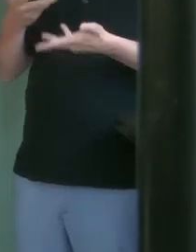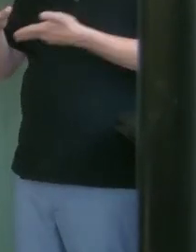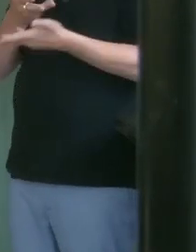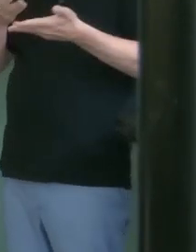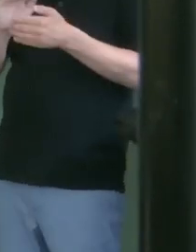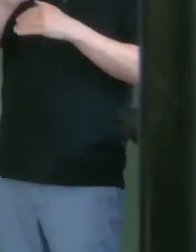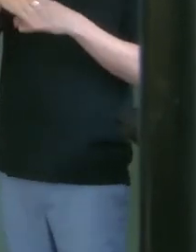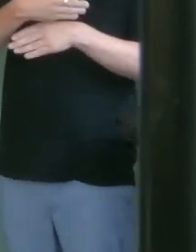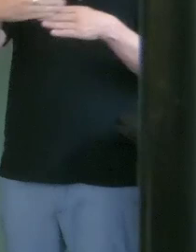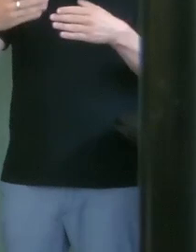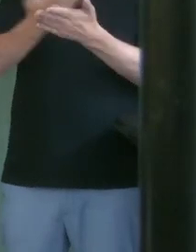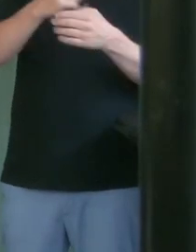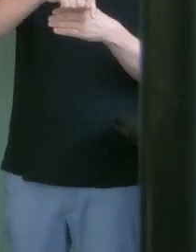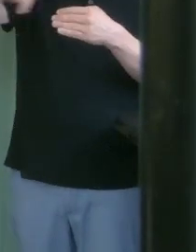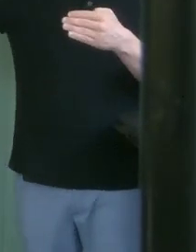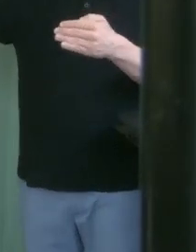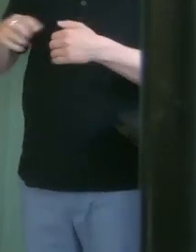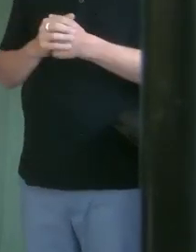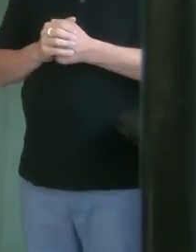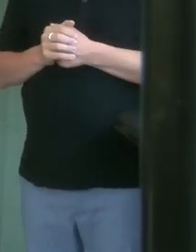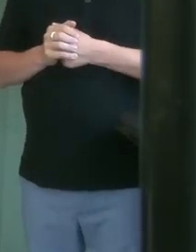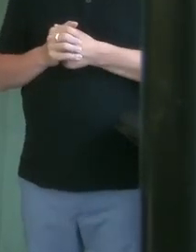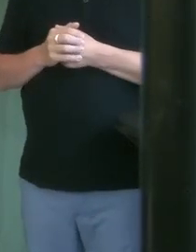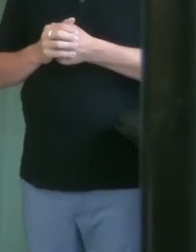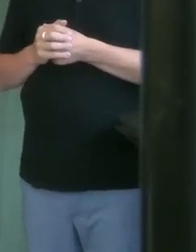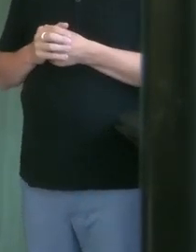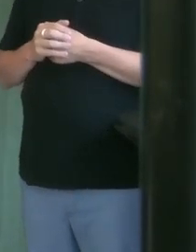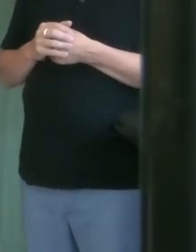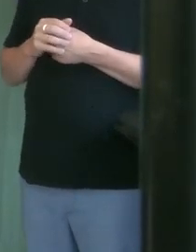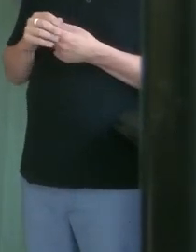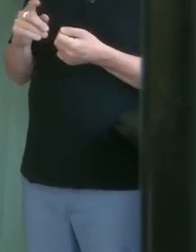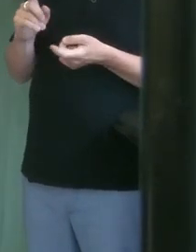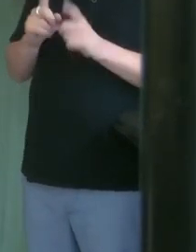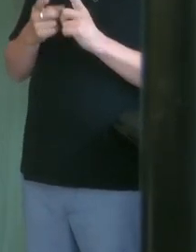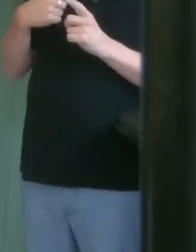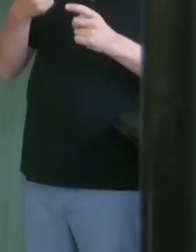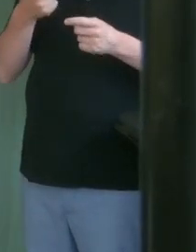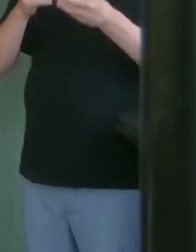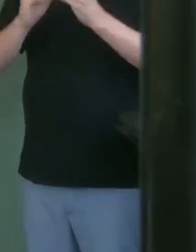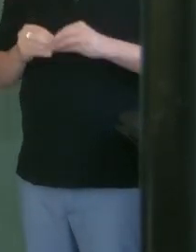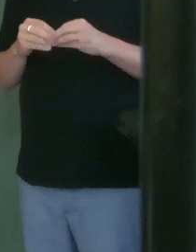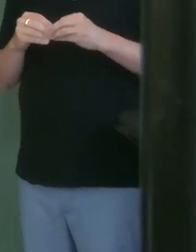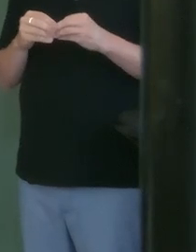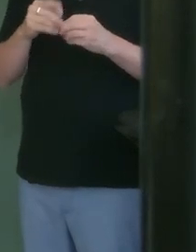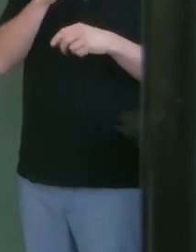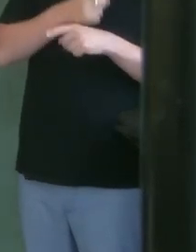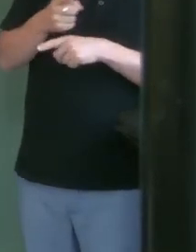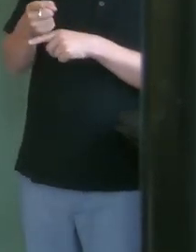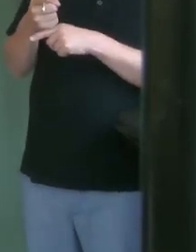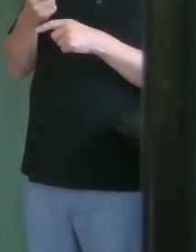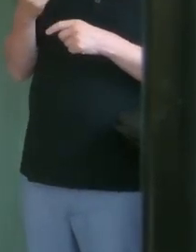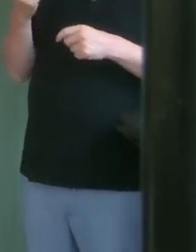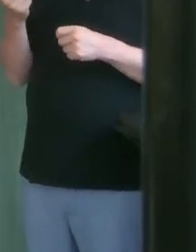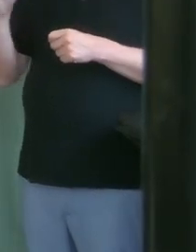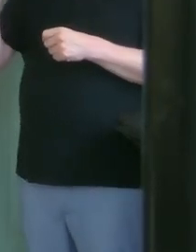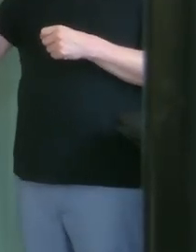extremt svårhanterlig materia och jag tror att man kanske var lite naiv från EUs sida med att nu har vi ett direktiv och nu kommer det här